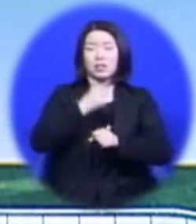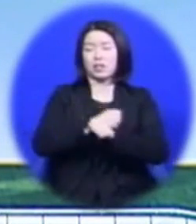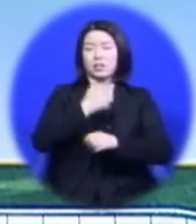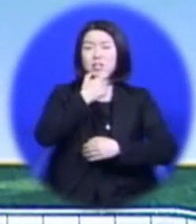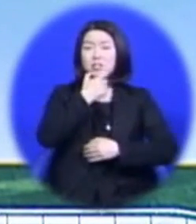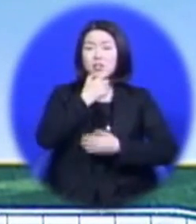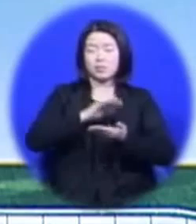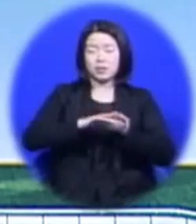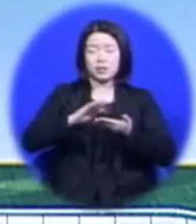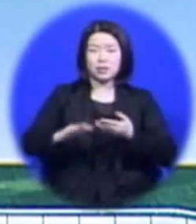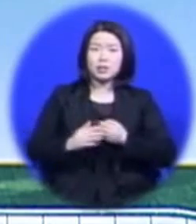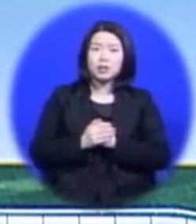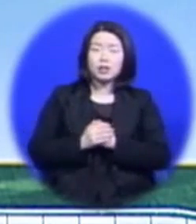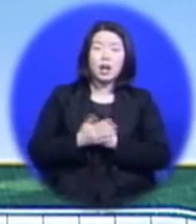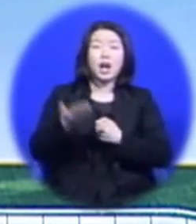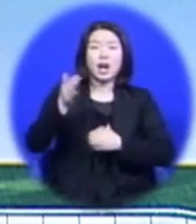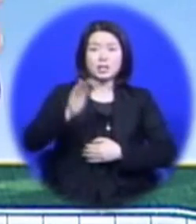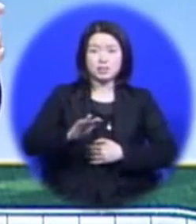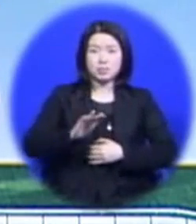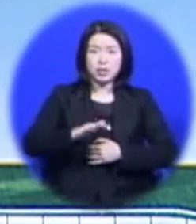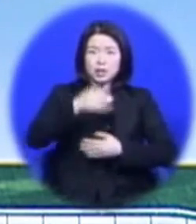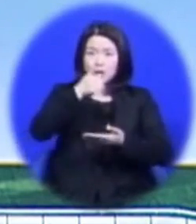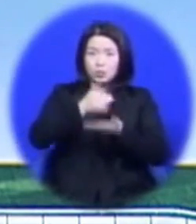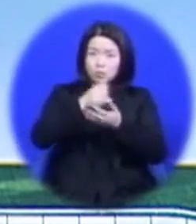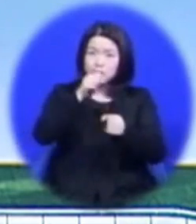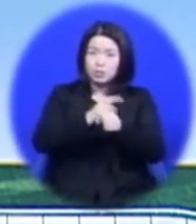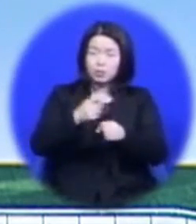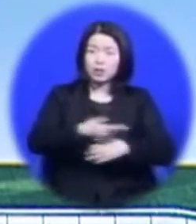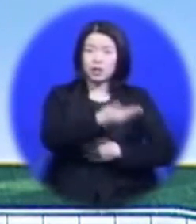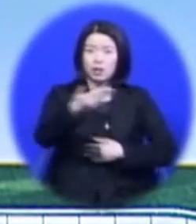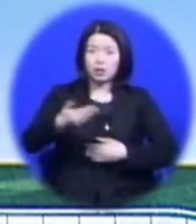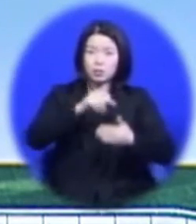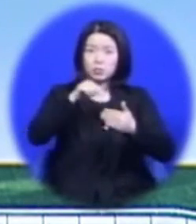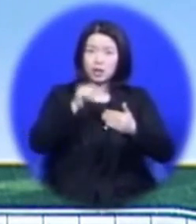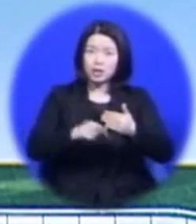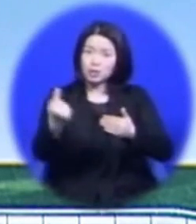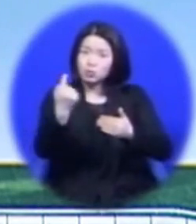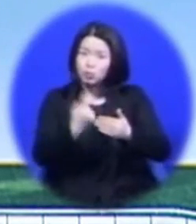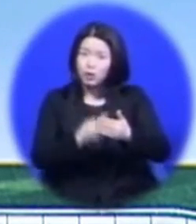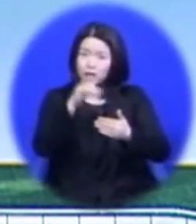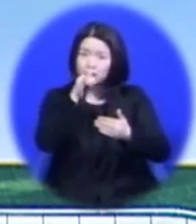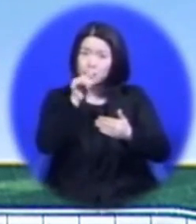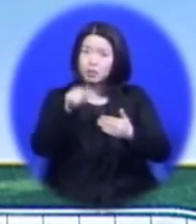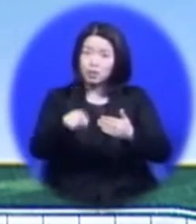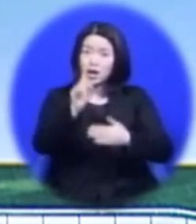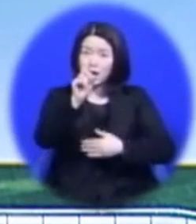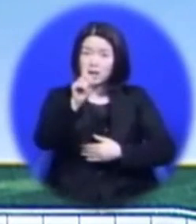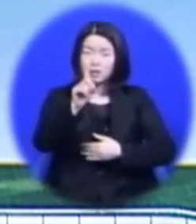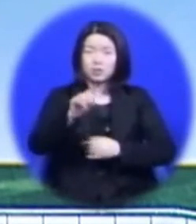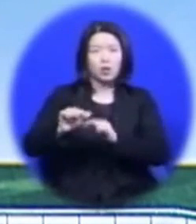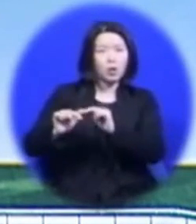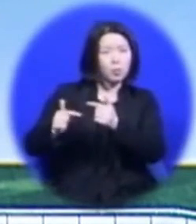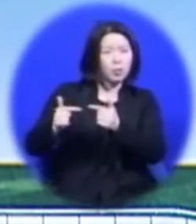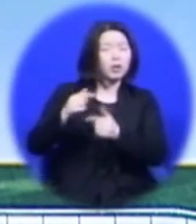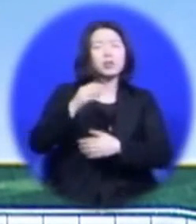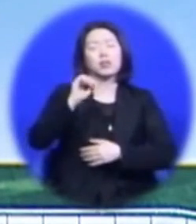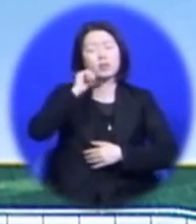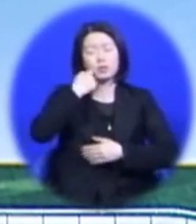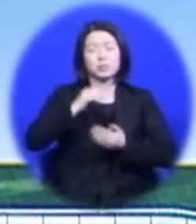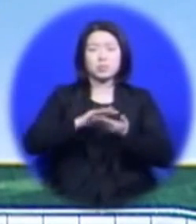않습니다. 그러나 죄성이 여러분 속에 들어와 있는 것 하나만큼은 부인할 수가